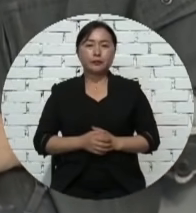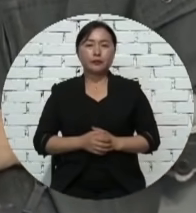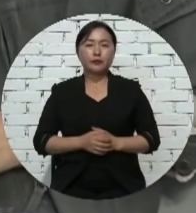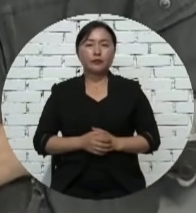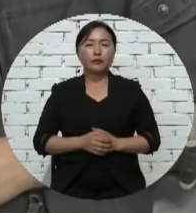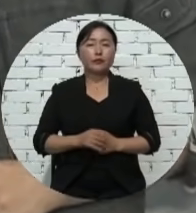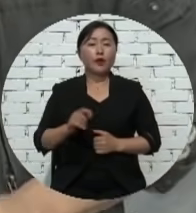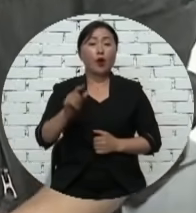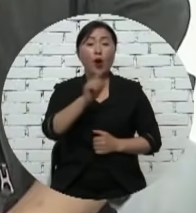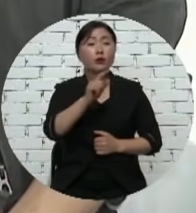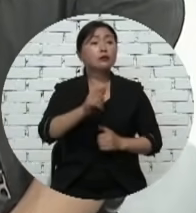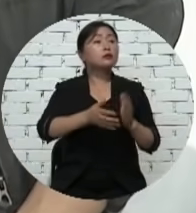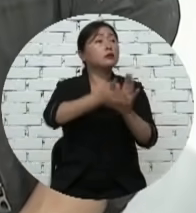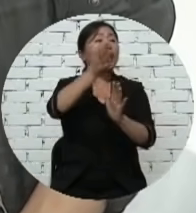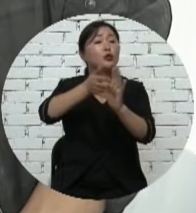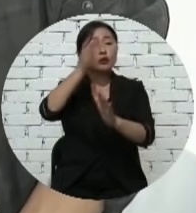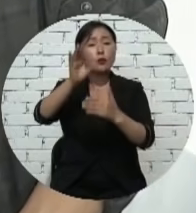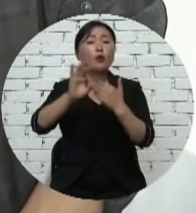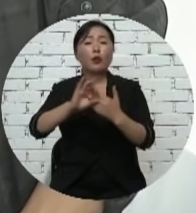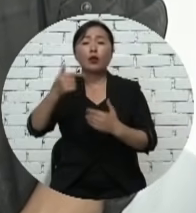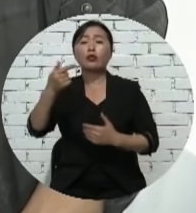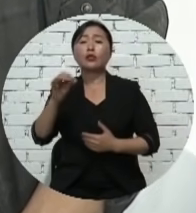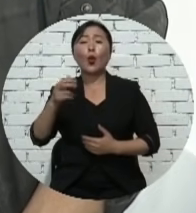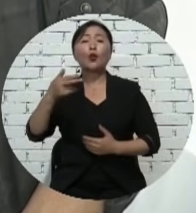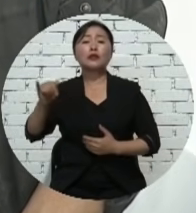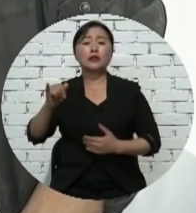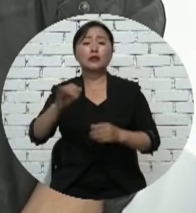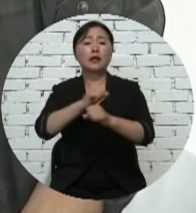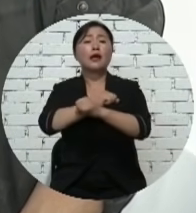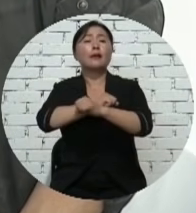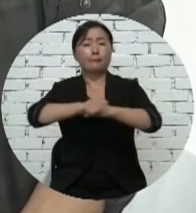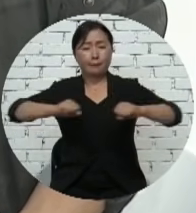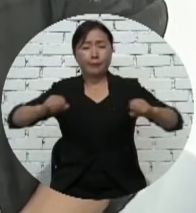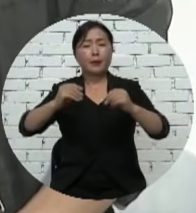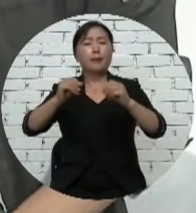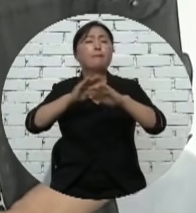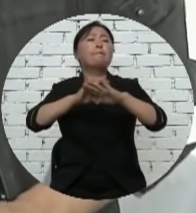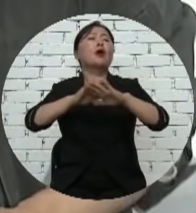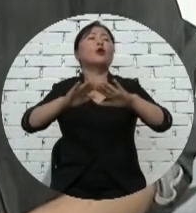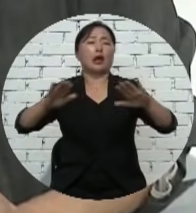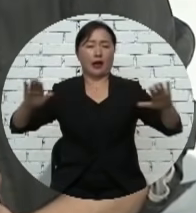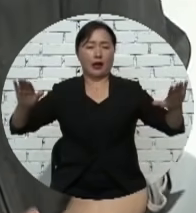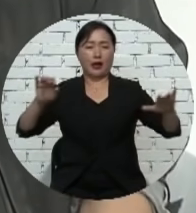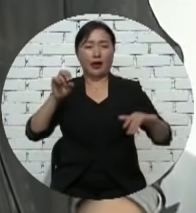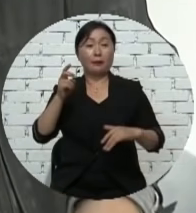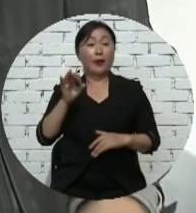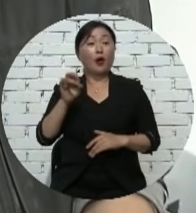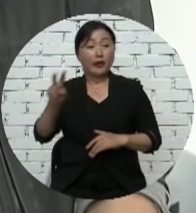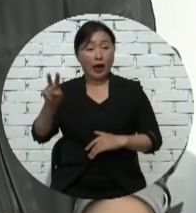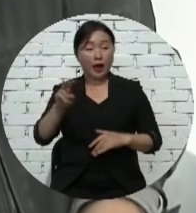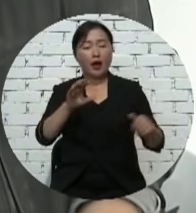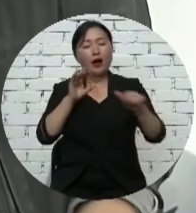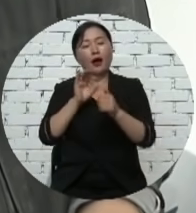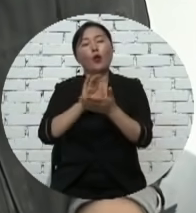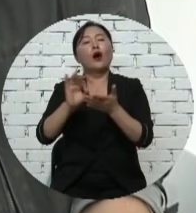어느 대도시 주변에든 다 농지라는 건 있게 평야가 있게 마련입니다. 그러면 거기 그 농지를 활용하자는 거니까 다 도시